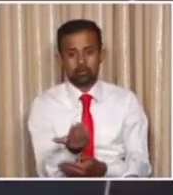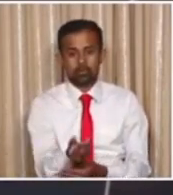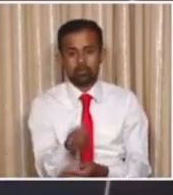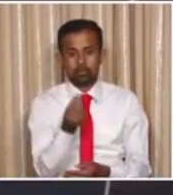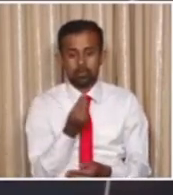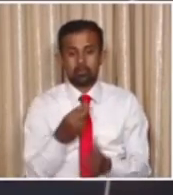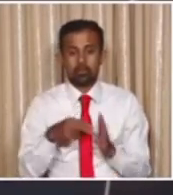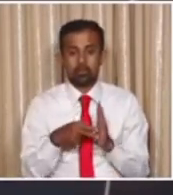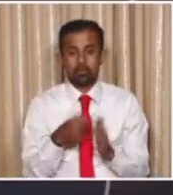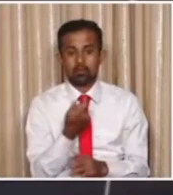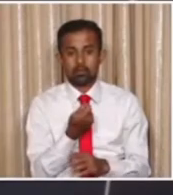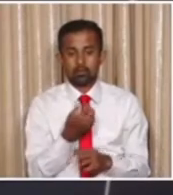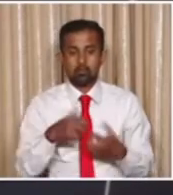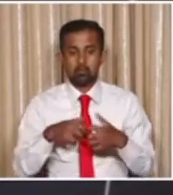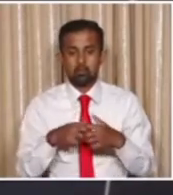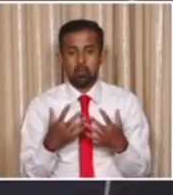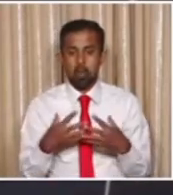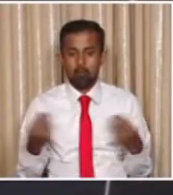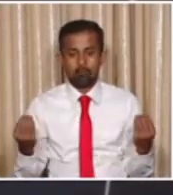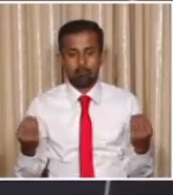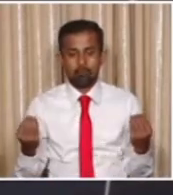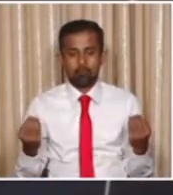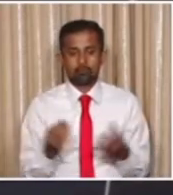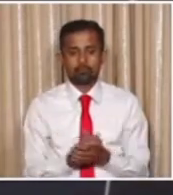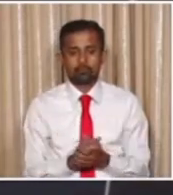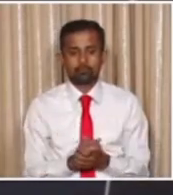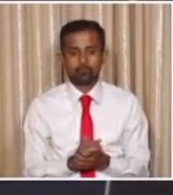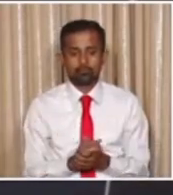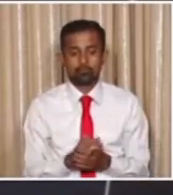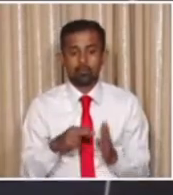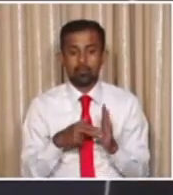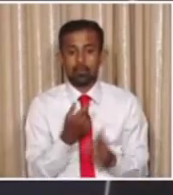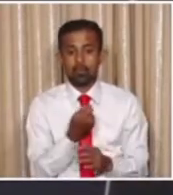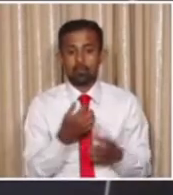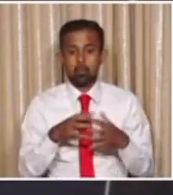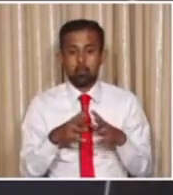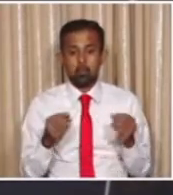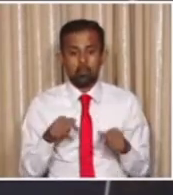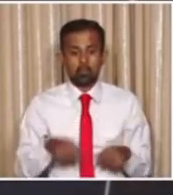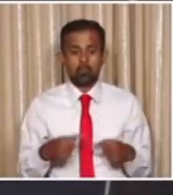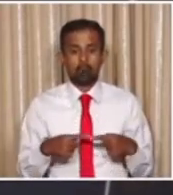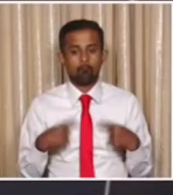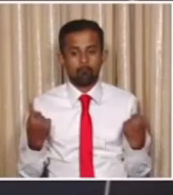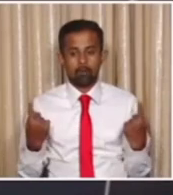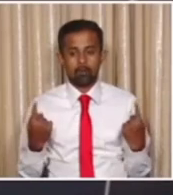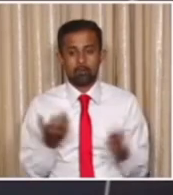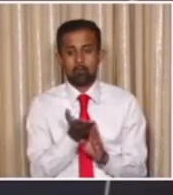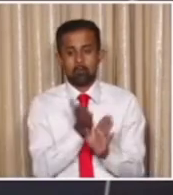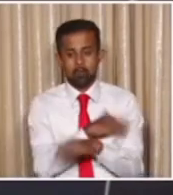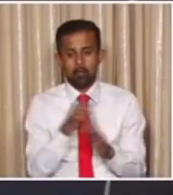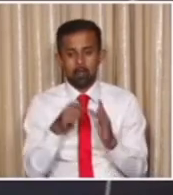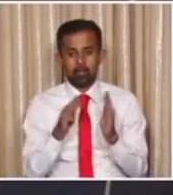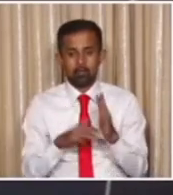තින ආර්ථික අර්බුදයෙන් ගොඩේම සඳහා එතකොට මේ ආර්ථික අර්බුදය වෙනදට වඩා වෙනස් මීට පෙර